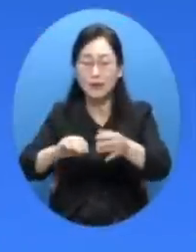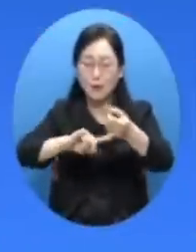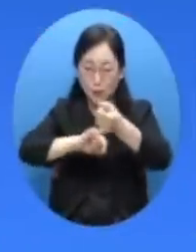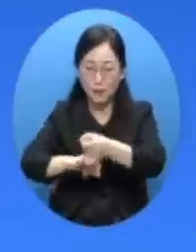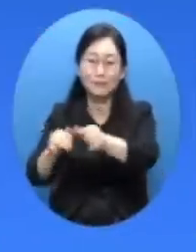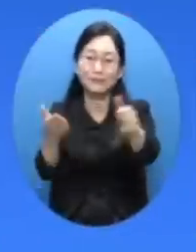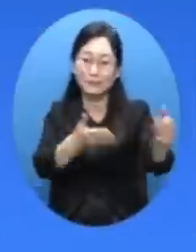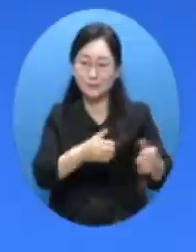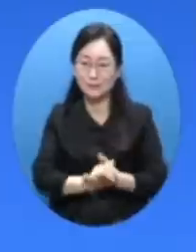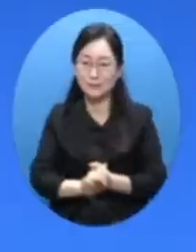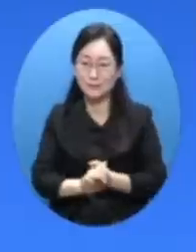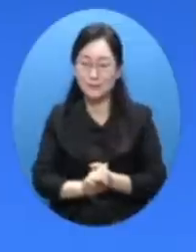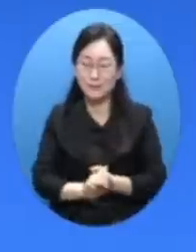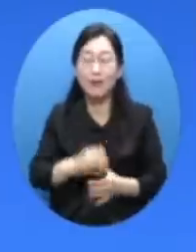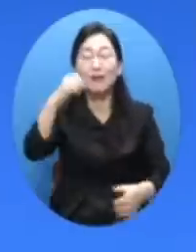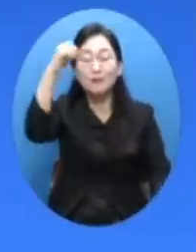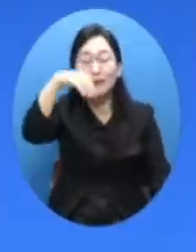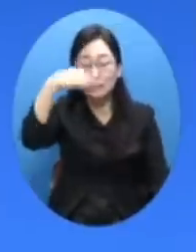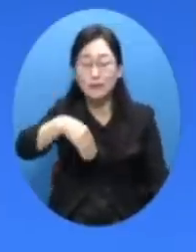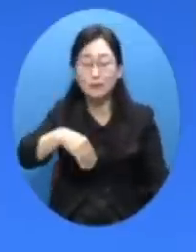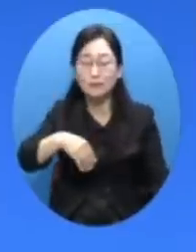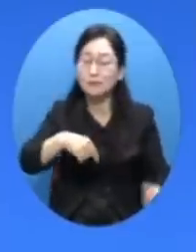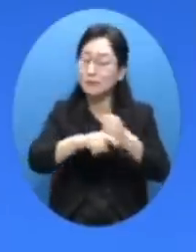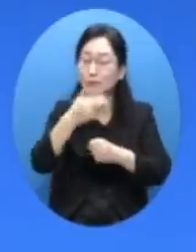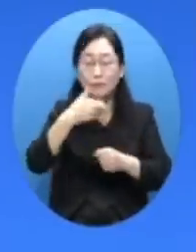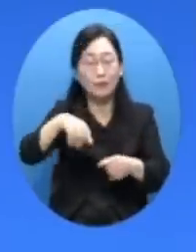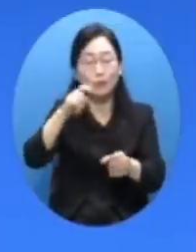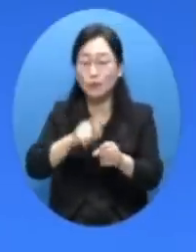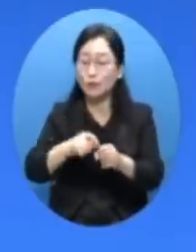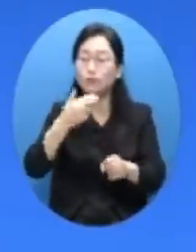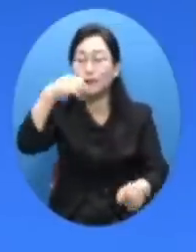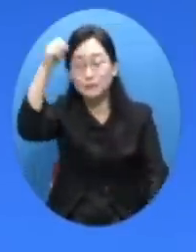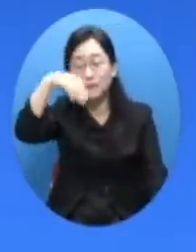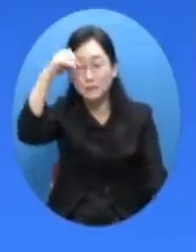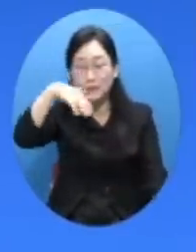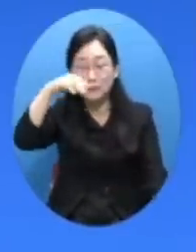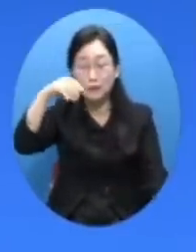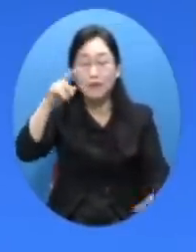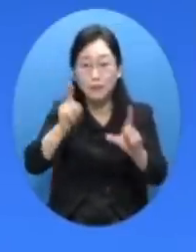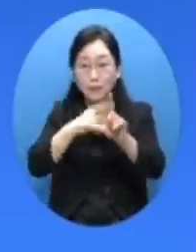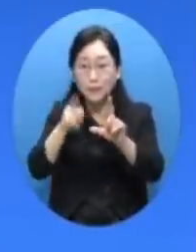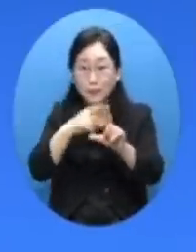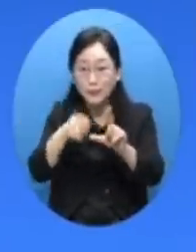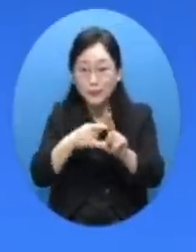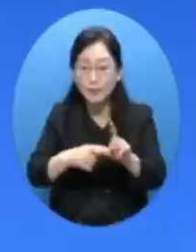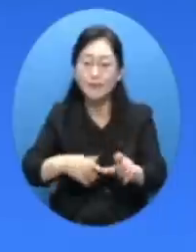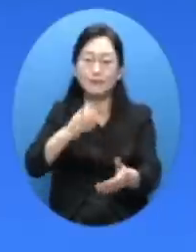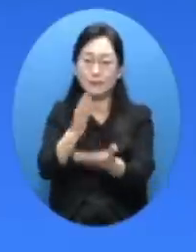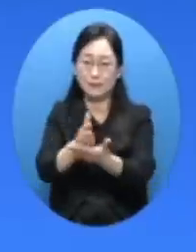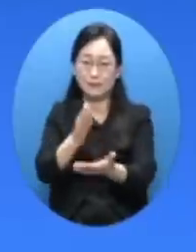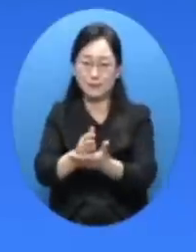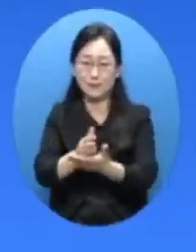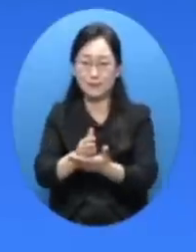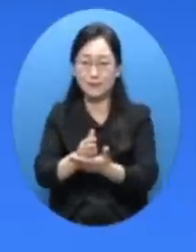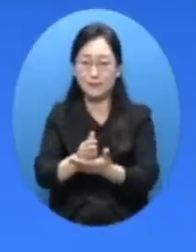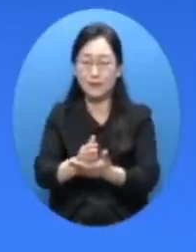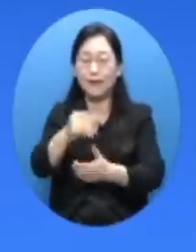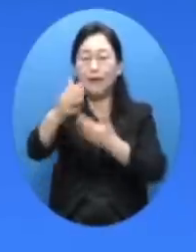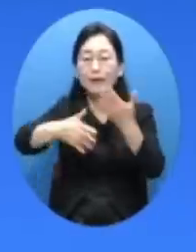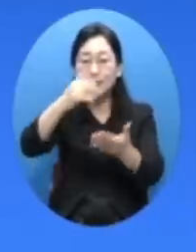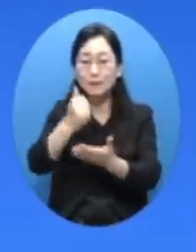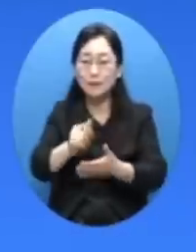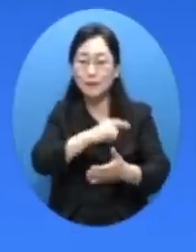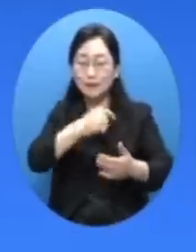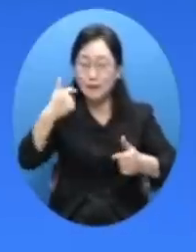되는 것입니다. 그저 의미 없이 목적 없이 그런 삶을 살아가는 것이 아니라 하나님이